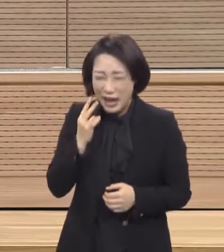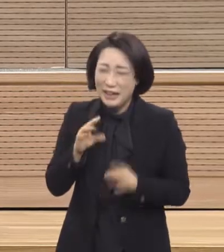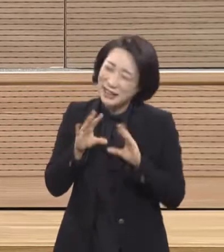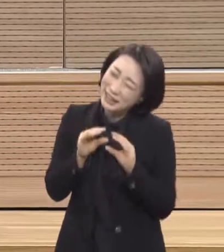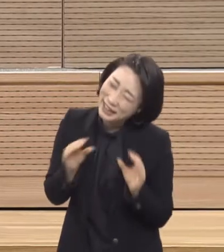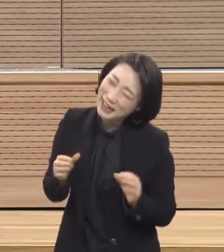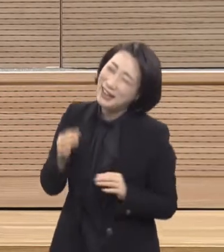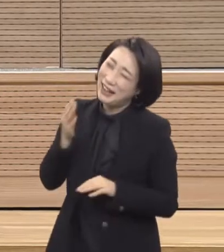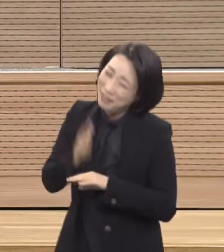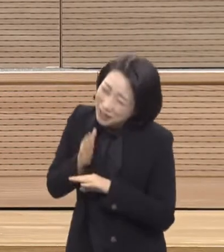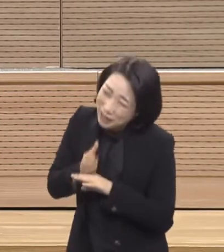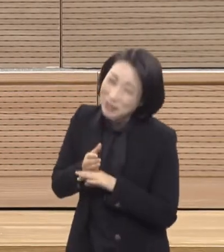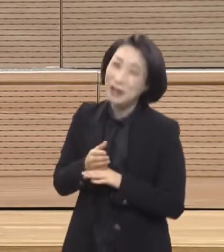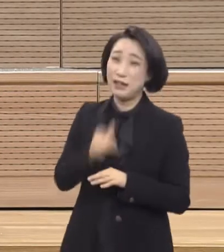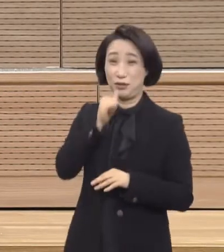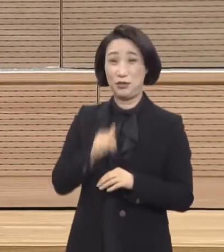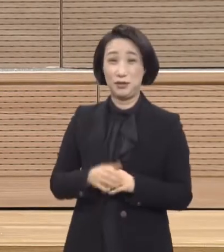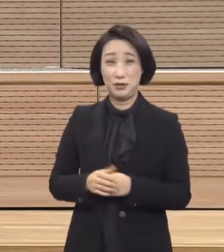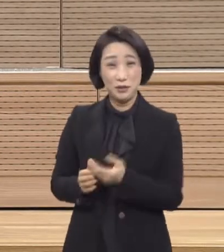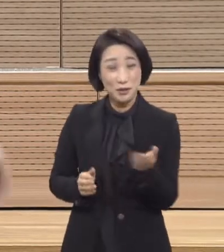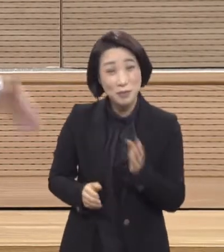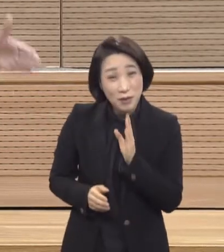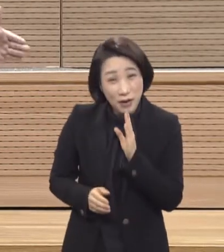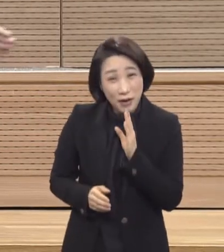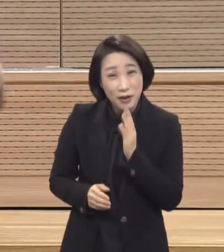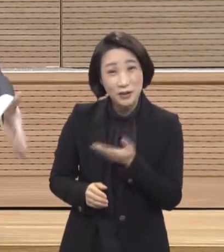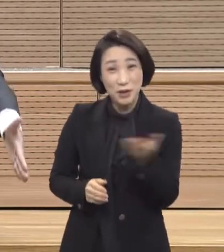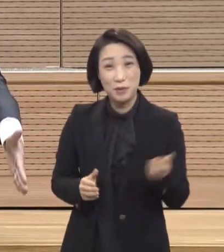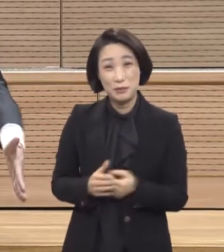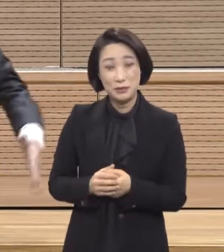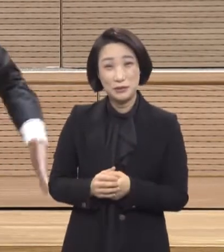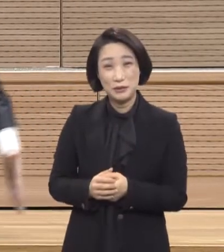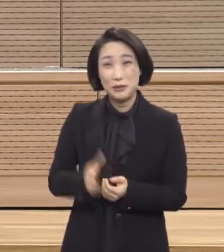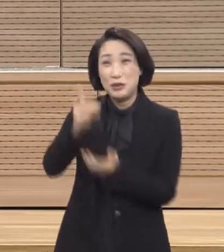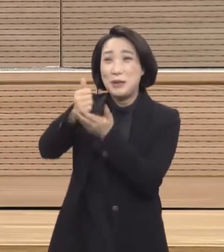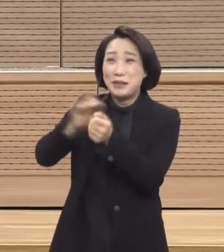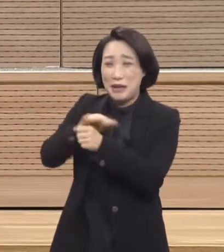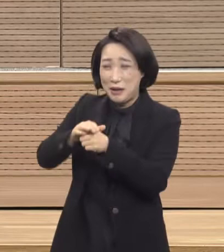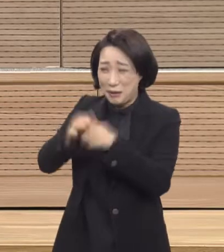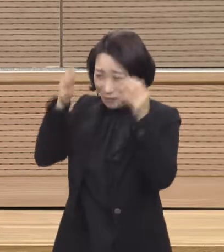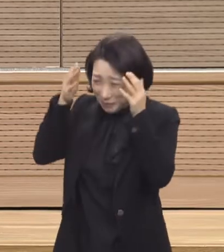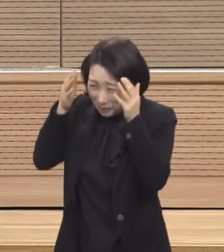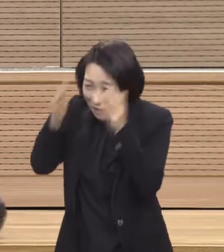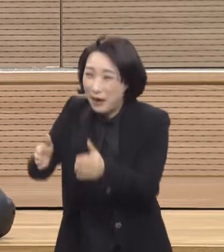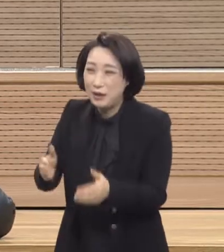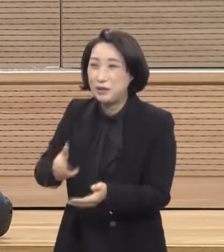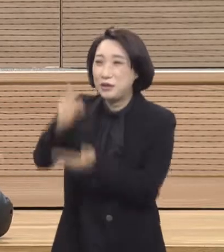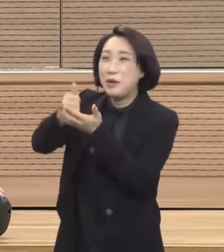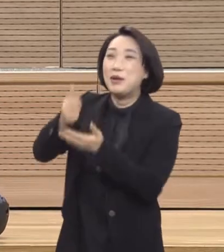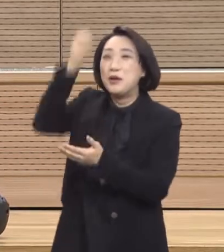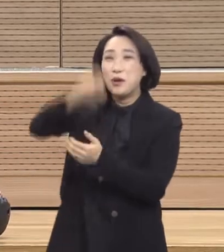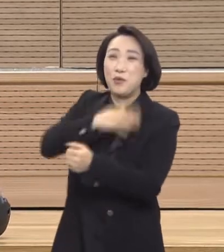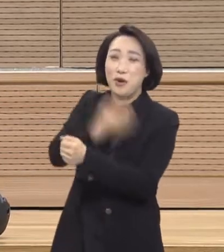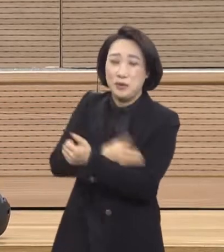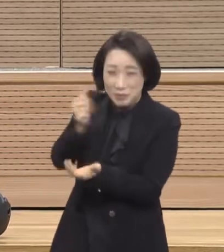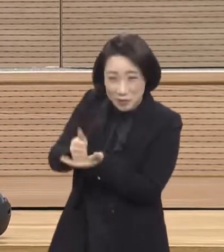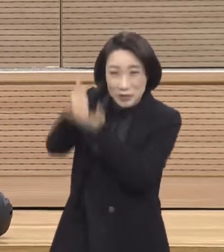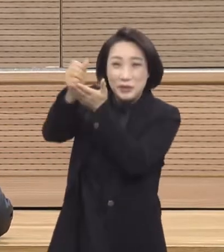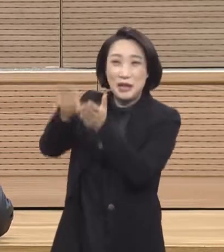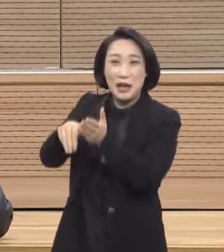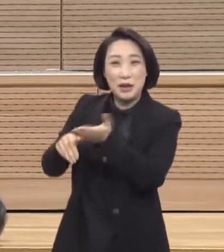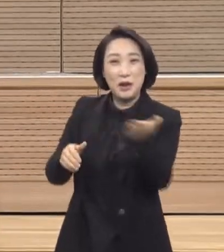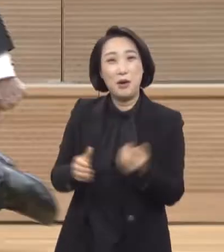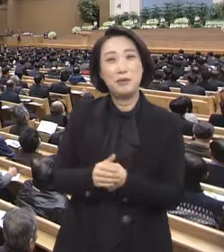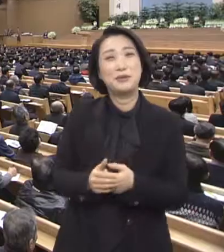그냥 부드럽고 그 안에 팍 들어갈 때 주님 영적 권위가 설 때 드디어